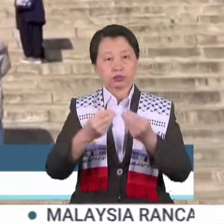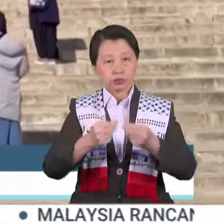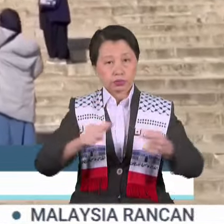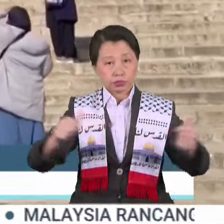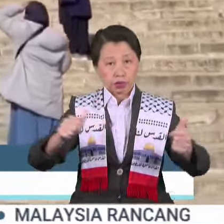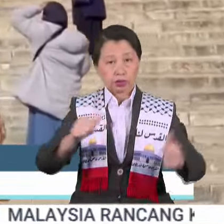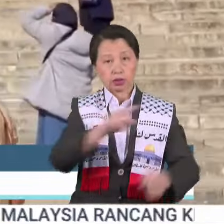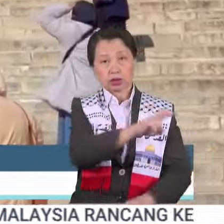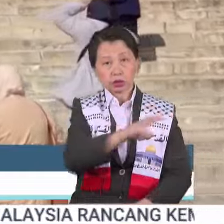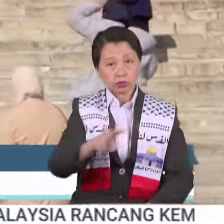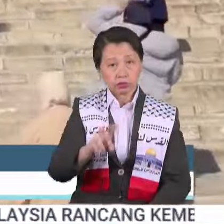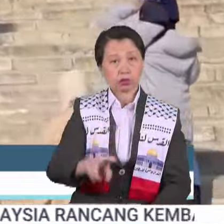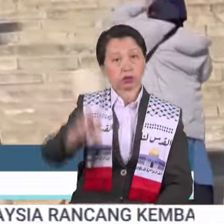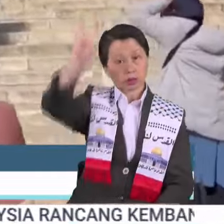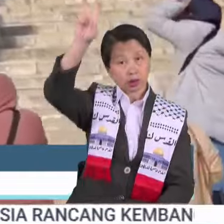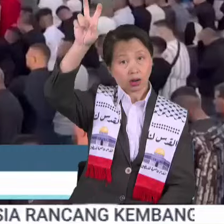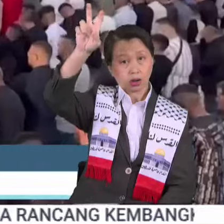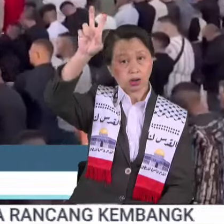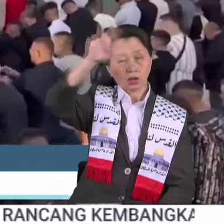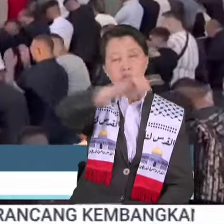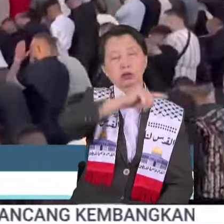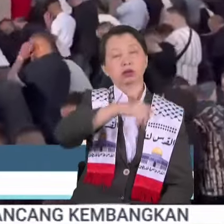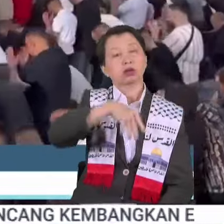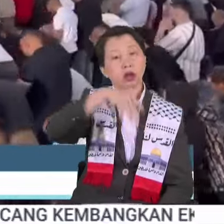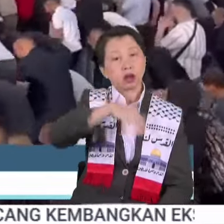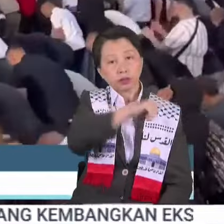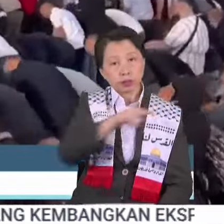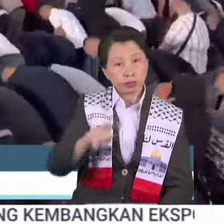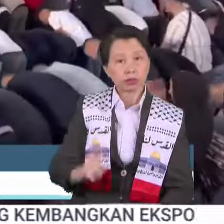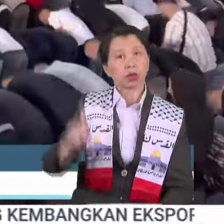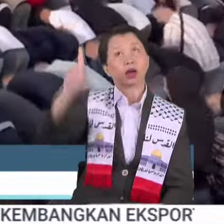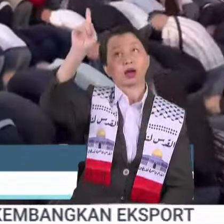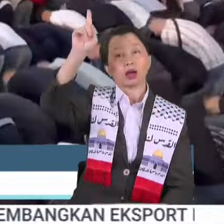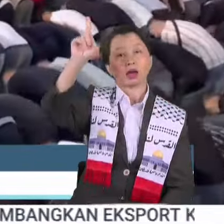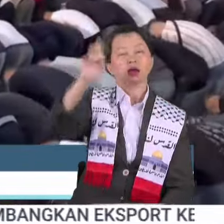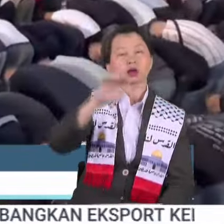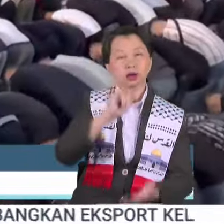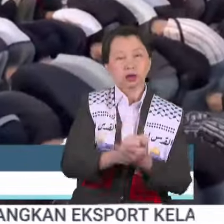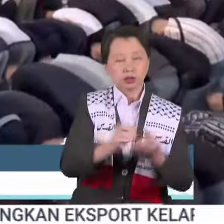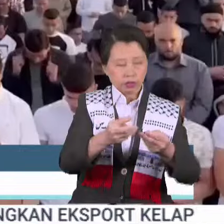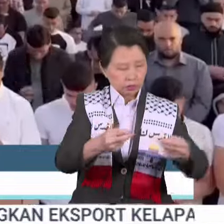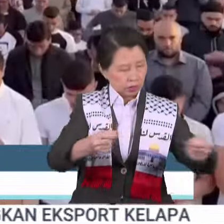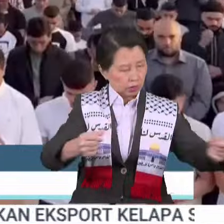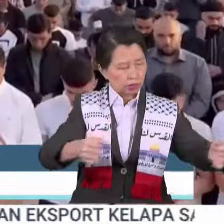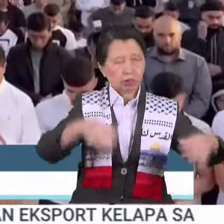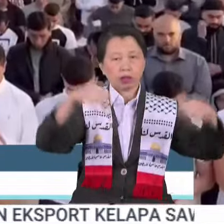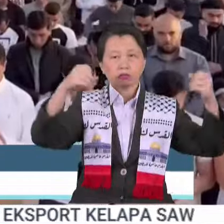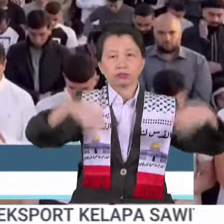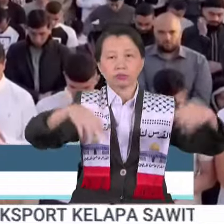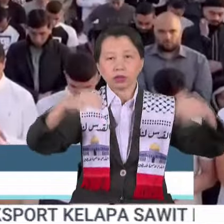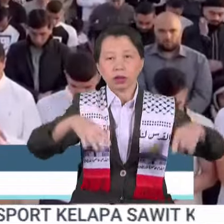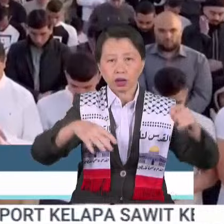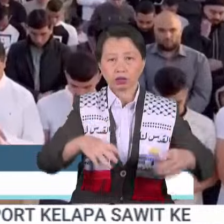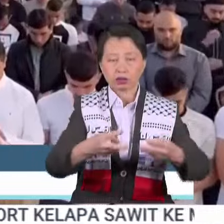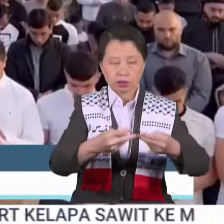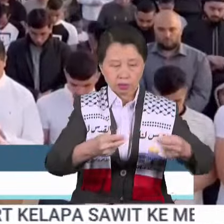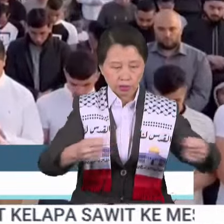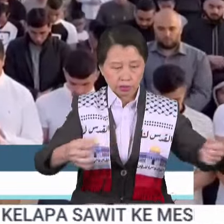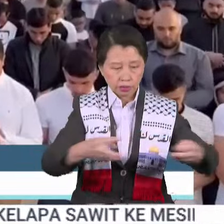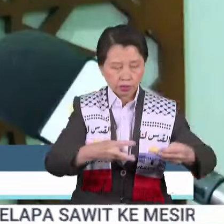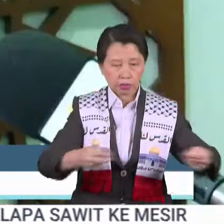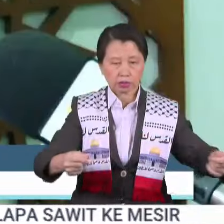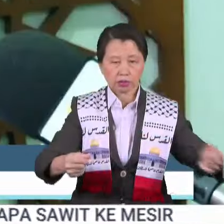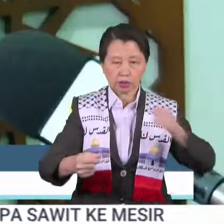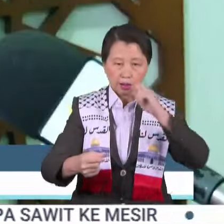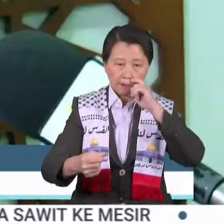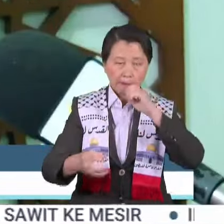dan Mi'raj. Ianya merupakan tanah yang diberkati. Ianya merupakan tanah yang dikatakan sebagai Al-Ardul